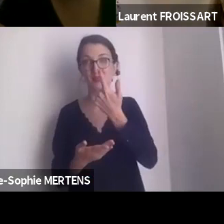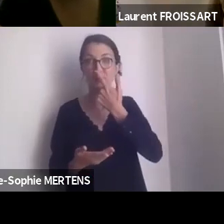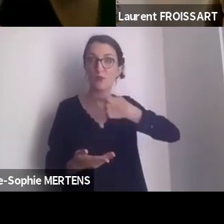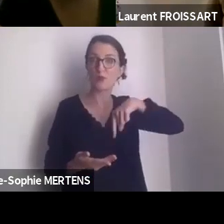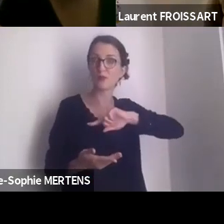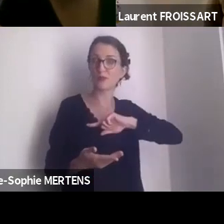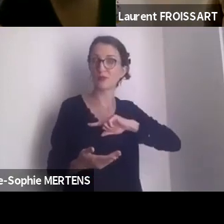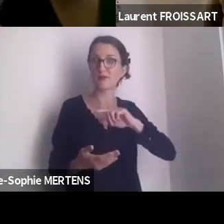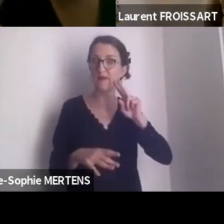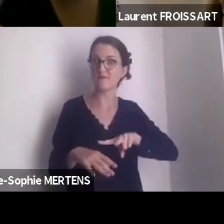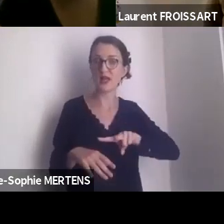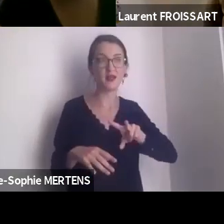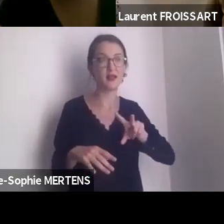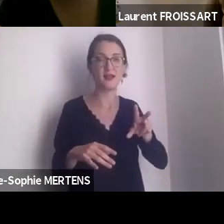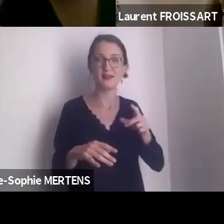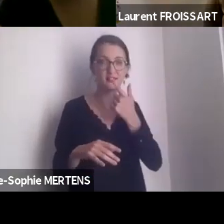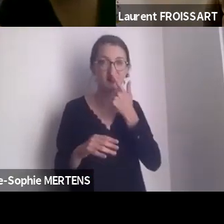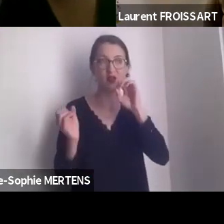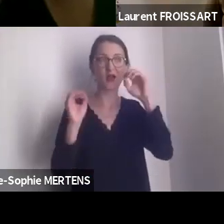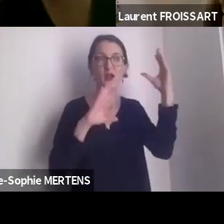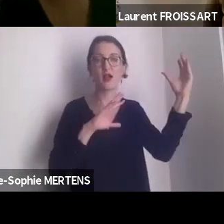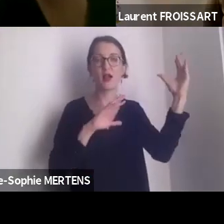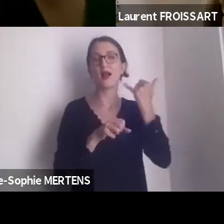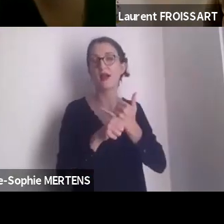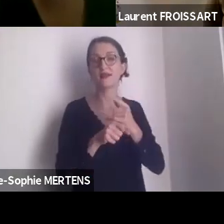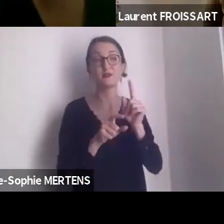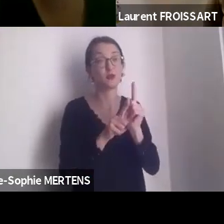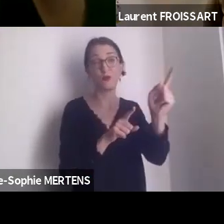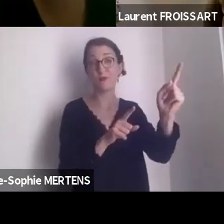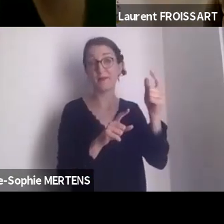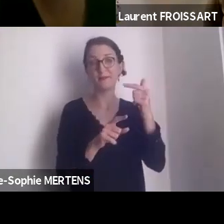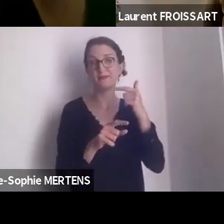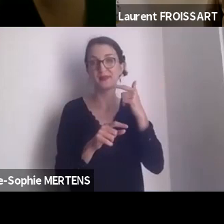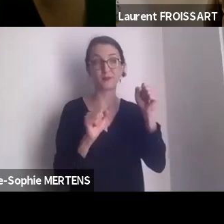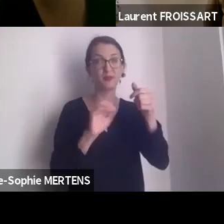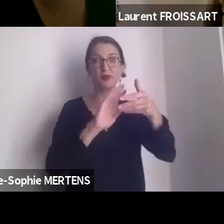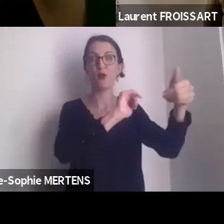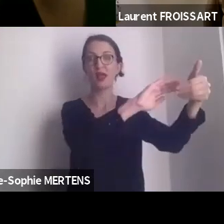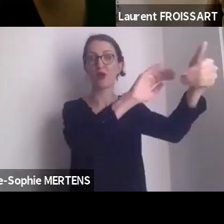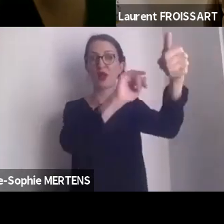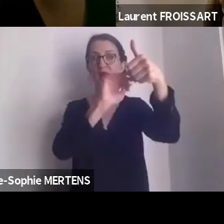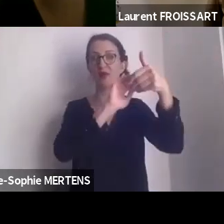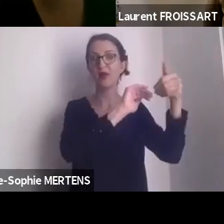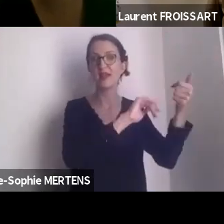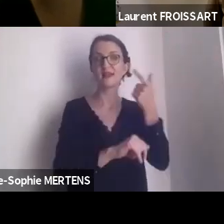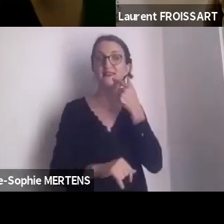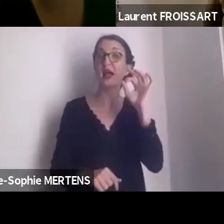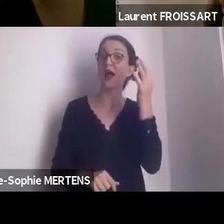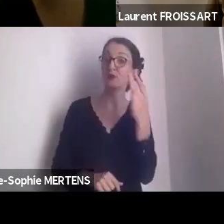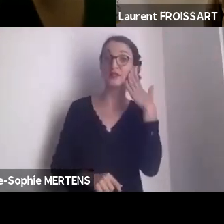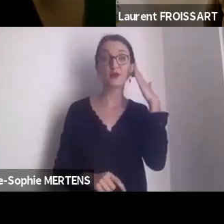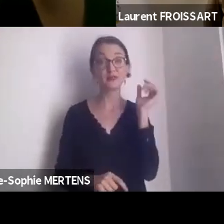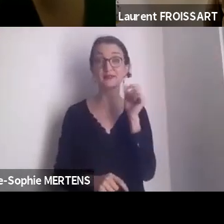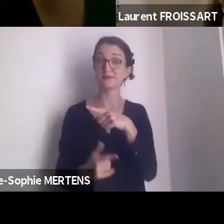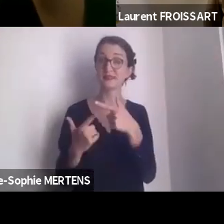peuvent, à leur tour, prêcher la bonne parole et dire « Ah ben oui, j'ai échangé avec un tel, il m'a parlé de son produit.